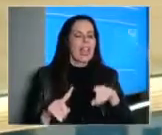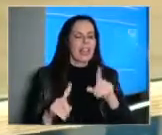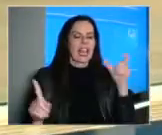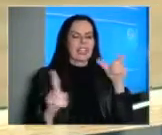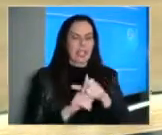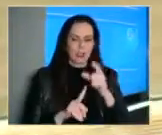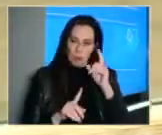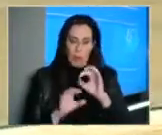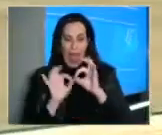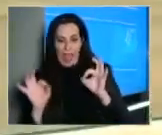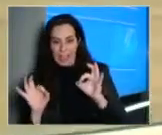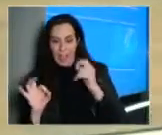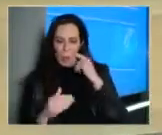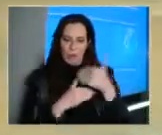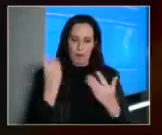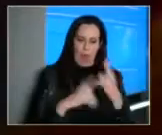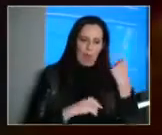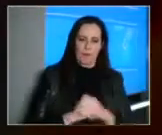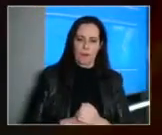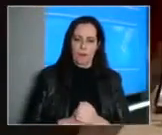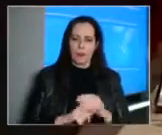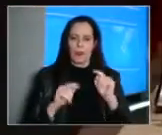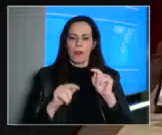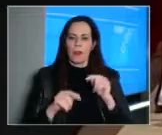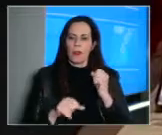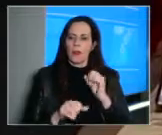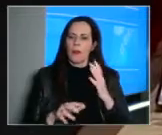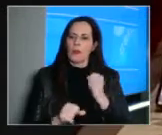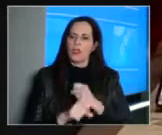נשמע בהתחלה ובסוף.